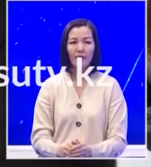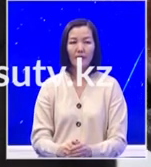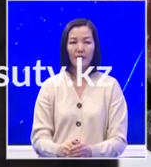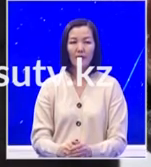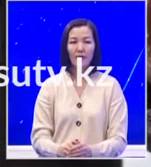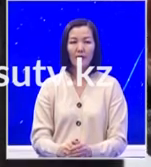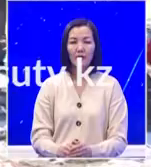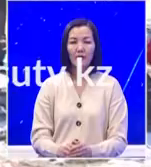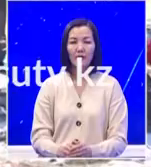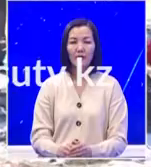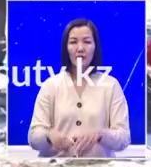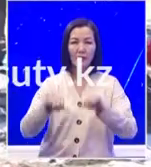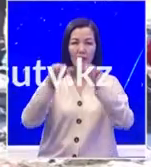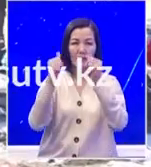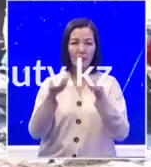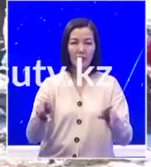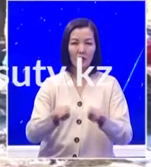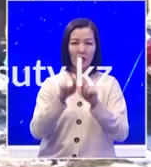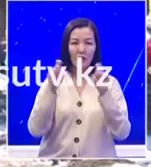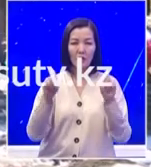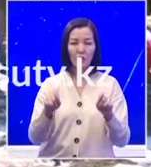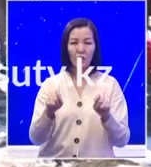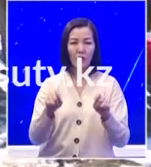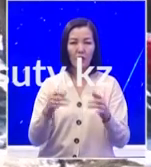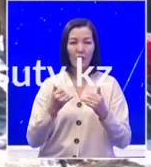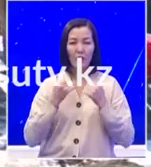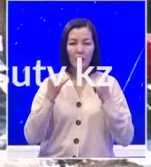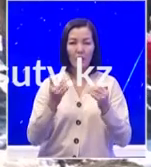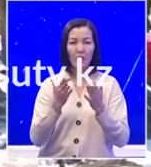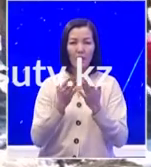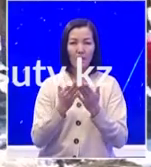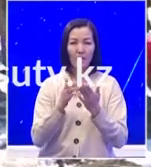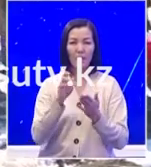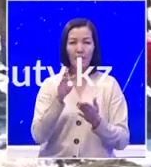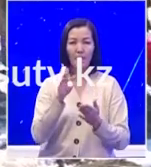бәріңе нұры жаусын Алланың бейбітшілік дәуірде.